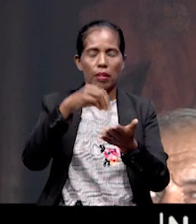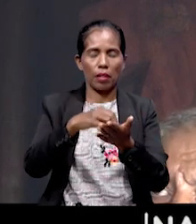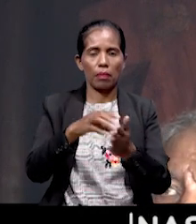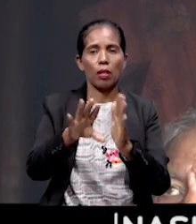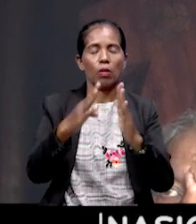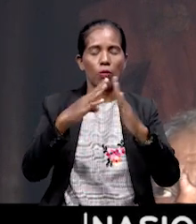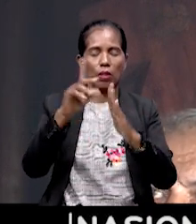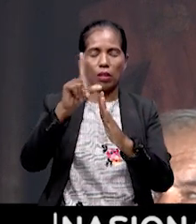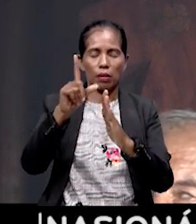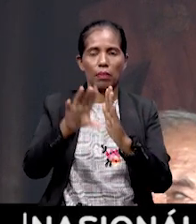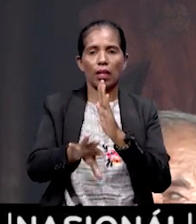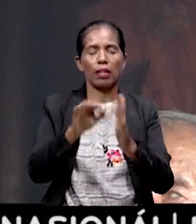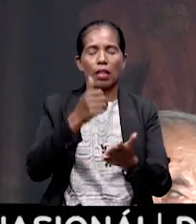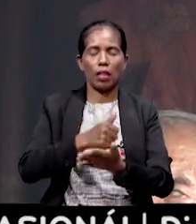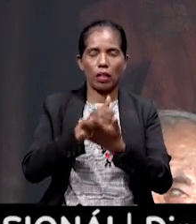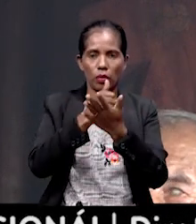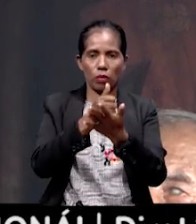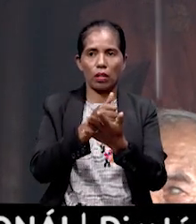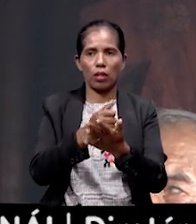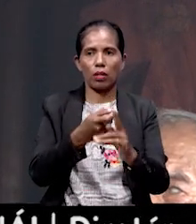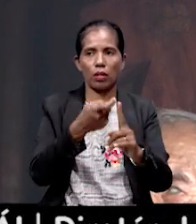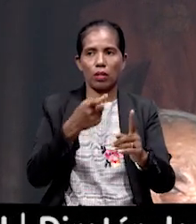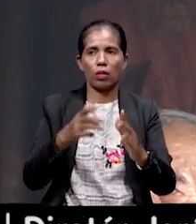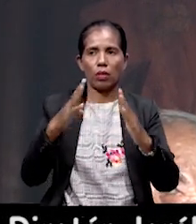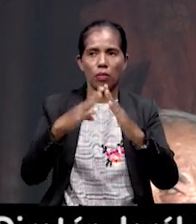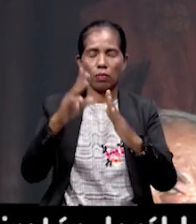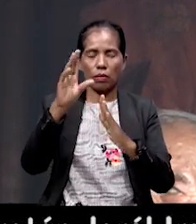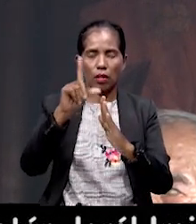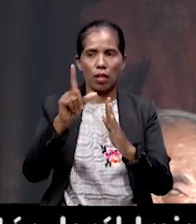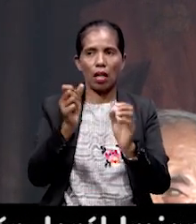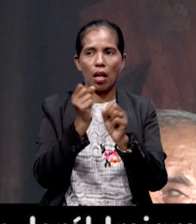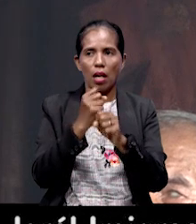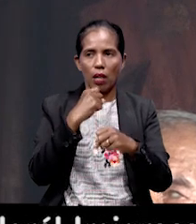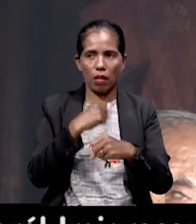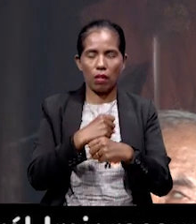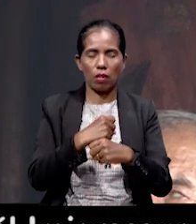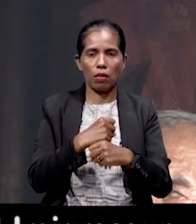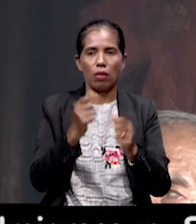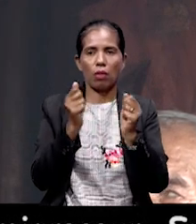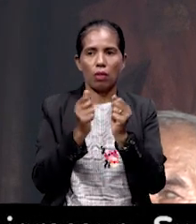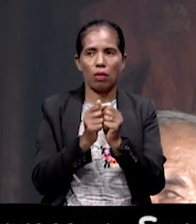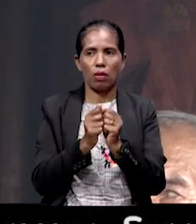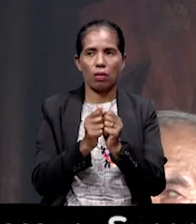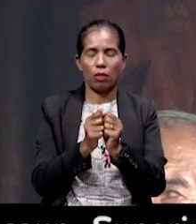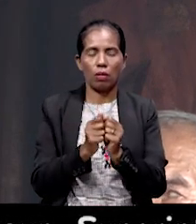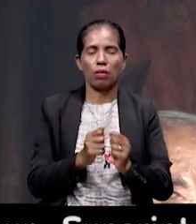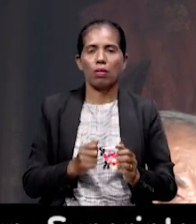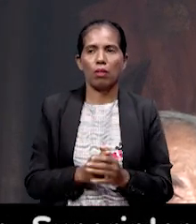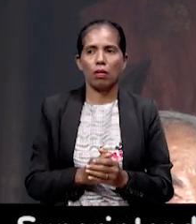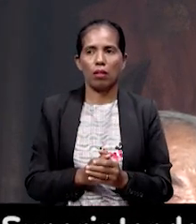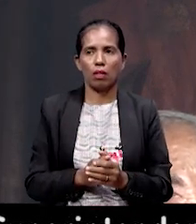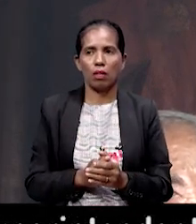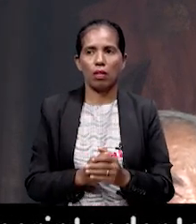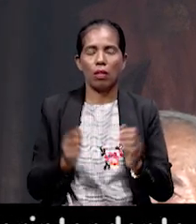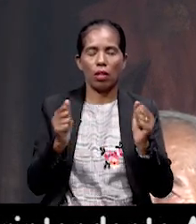hosi sekretaris di kultura Uma nebe teng sehalo ho ini ya konsesau original